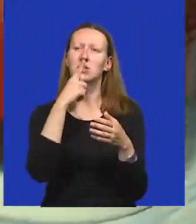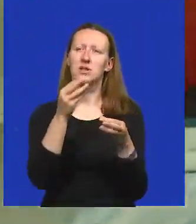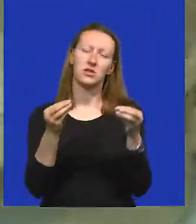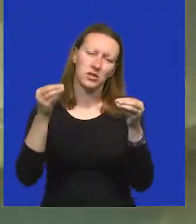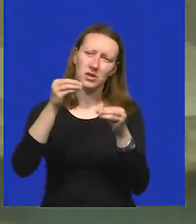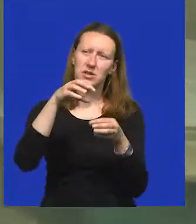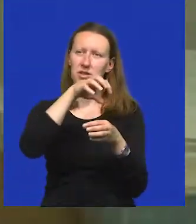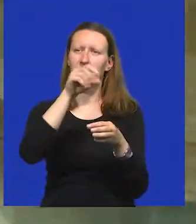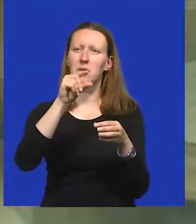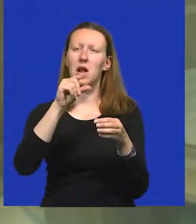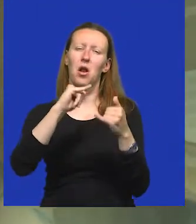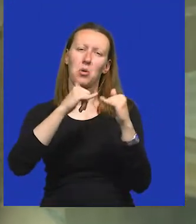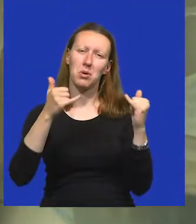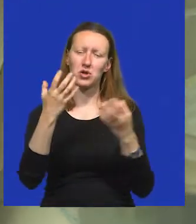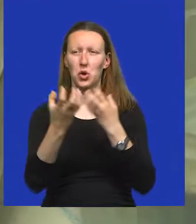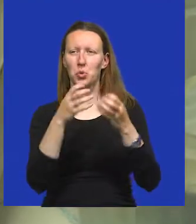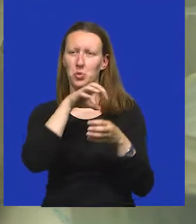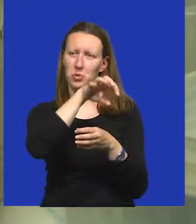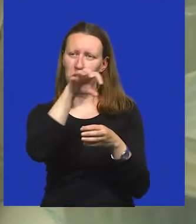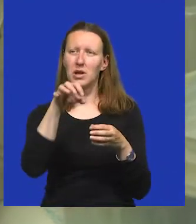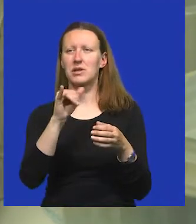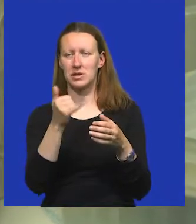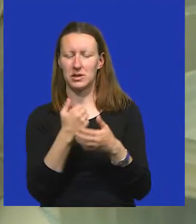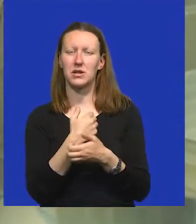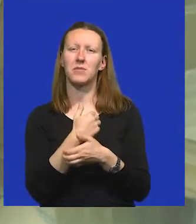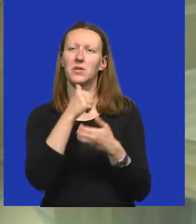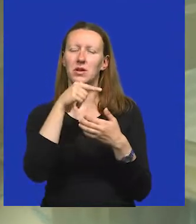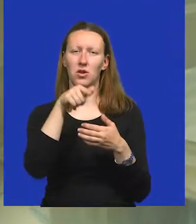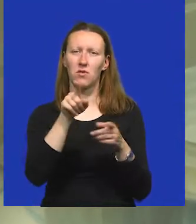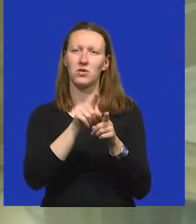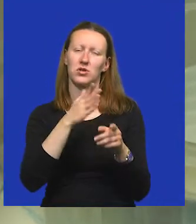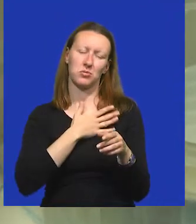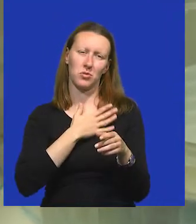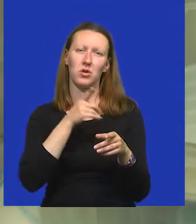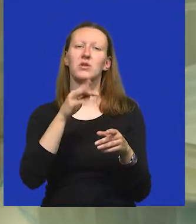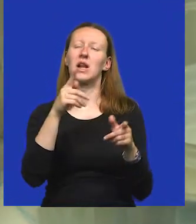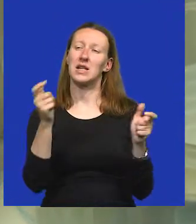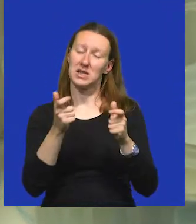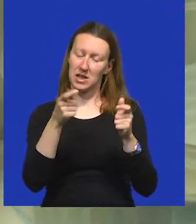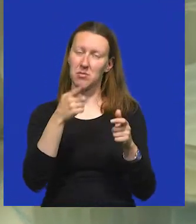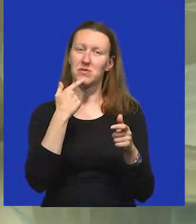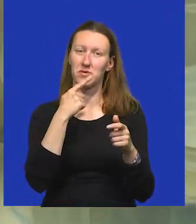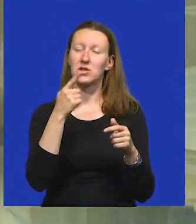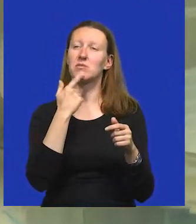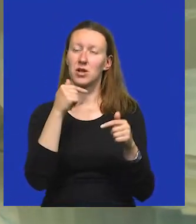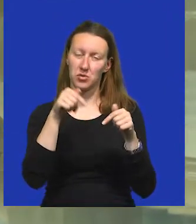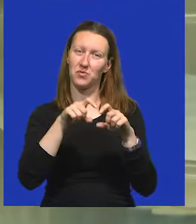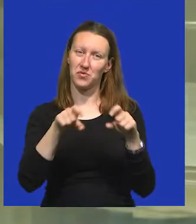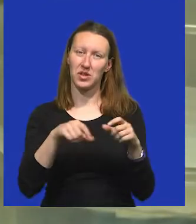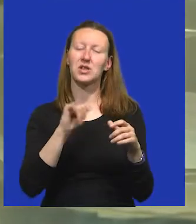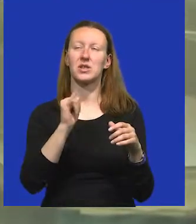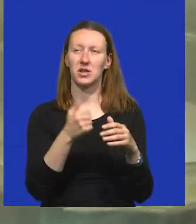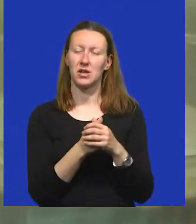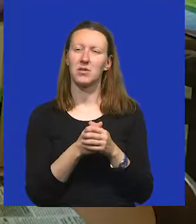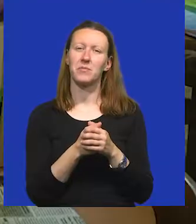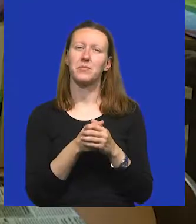hai aggiunto anche un po' di pasta per decorarla? Sì, anche questo è mio. Ti diverte? Sì. Ti piace qui in